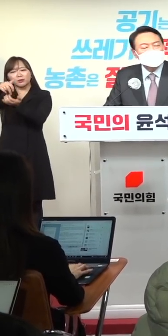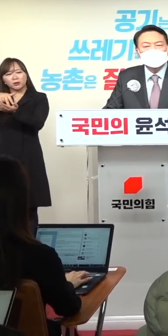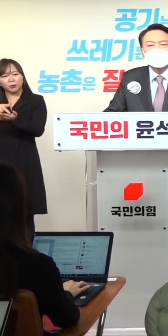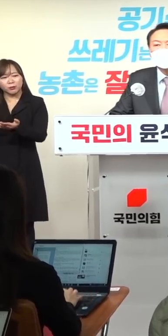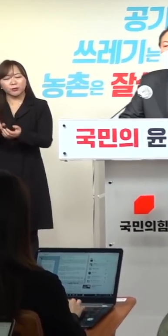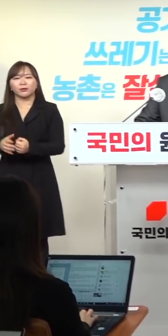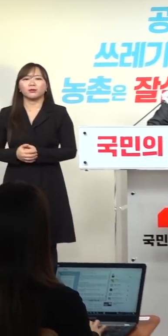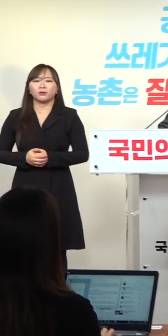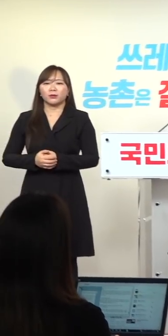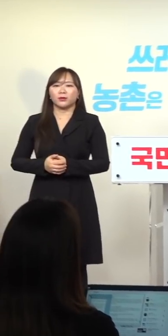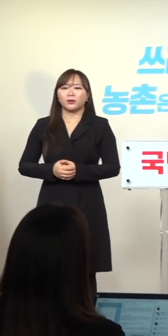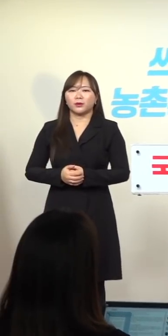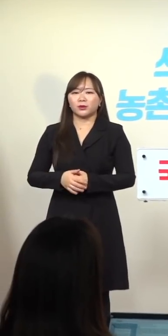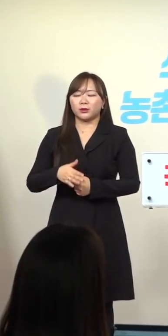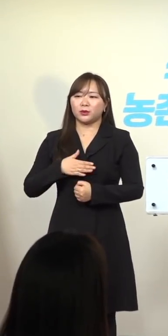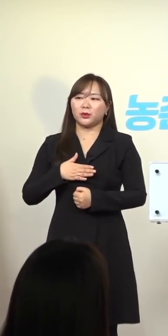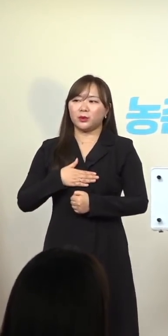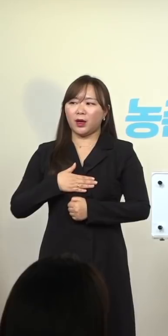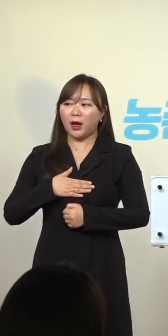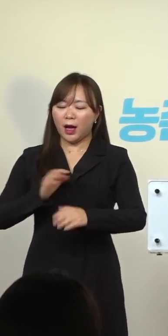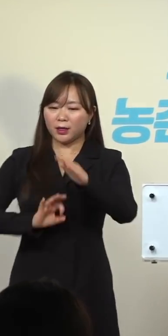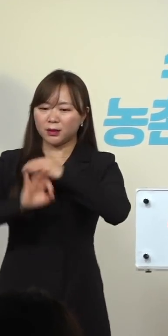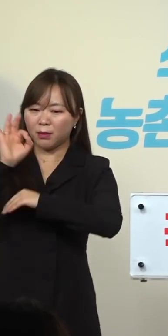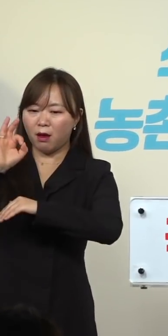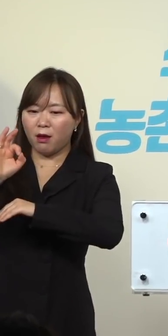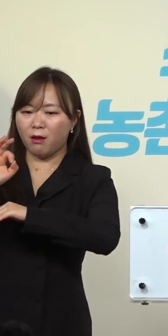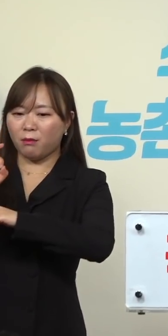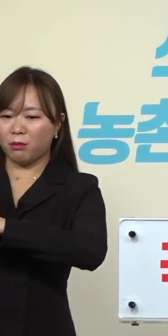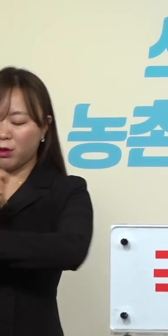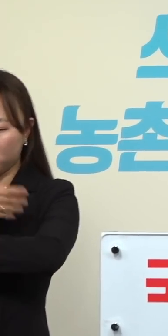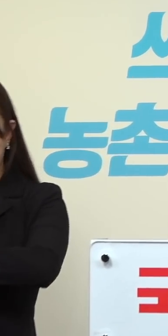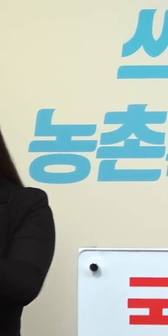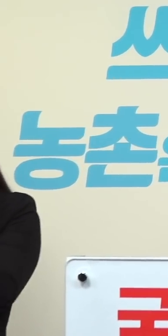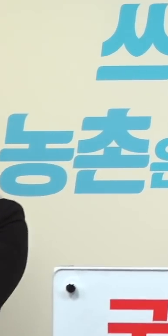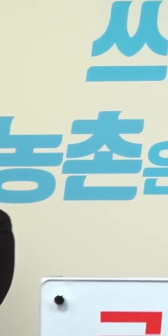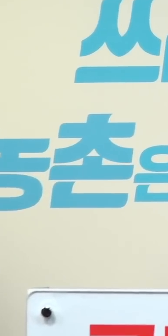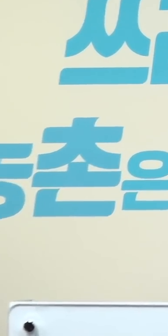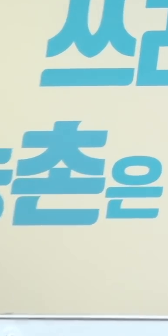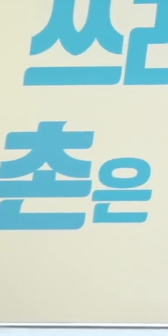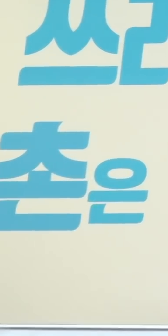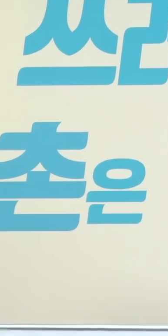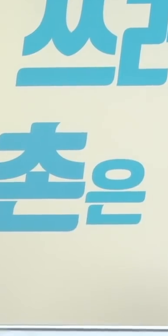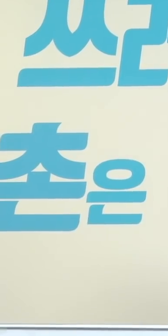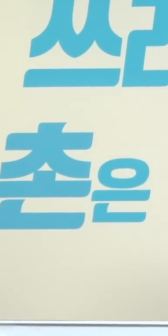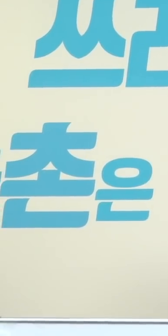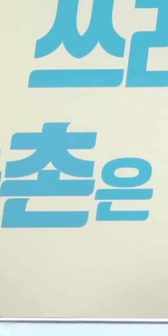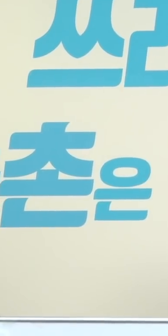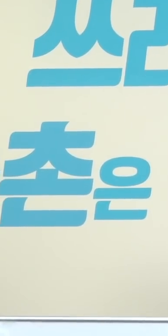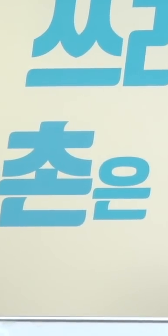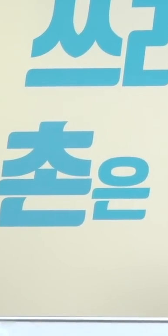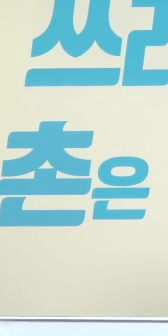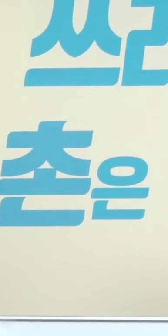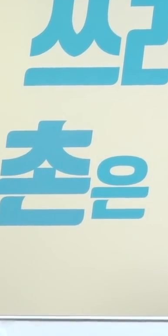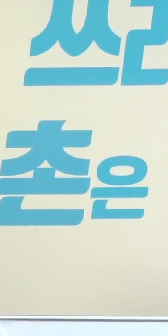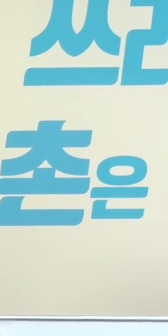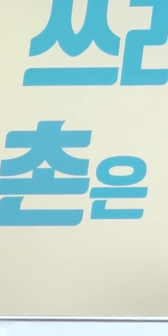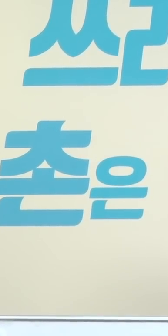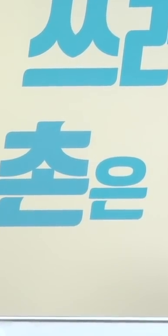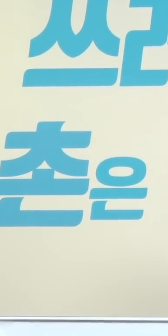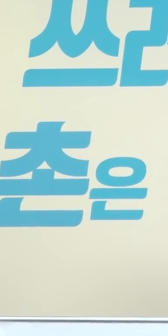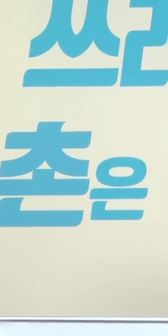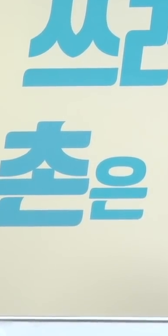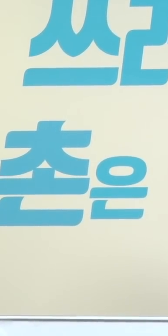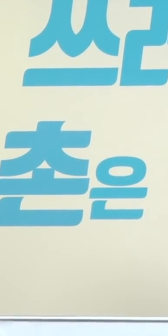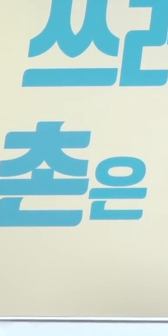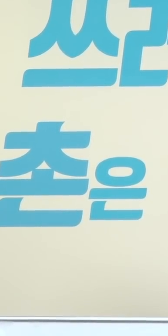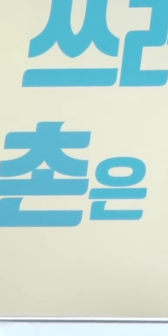글쎄 저도 아침에 뭐 기사를 보고 제가 여기 올라오기 전에 제 그